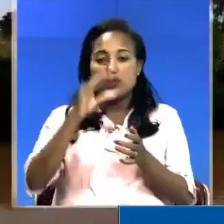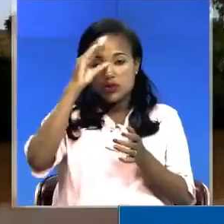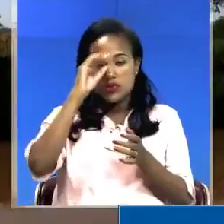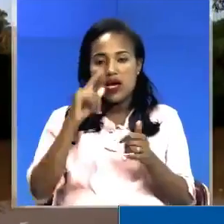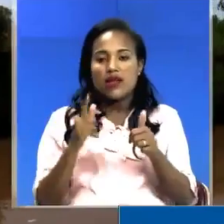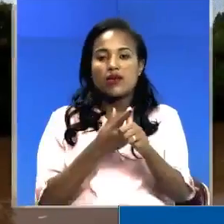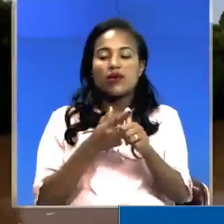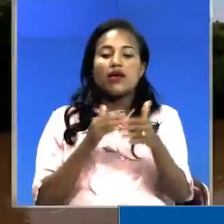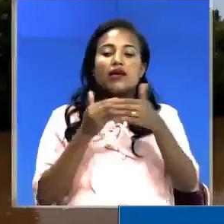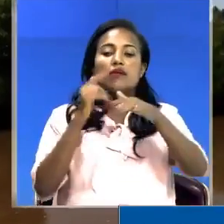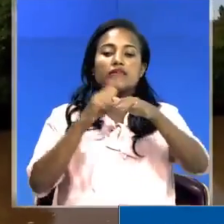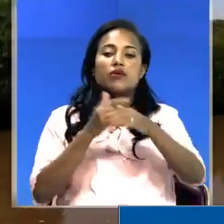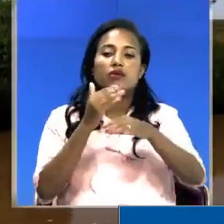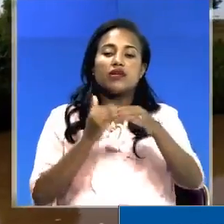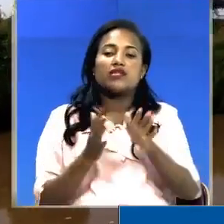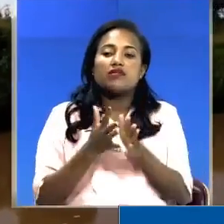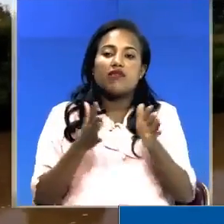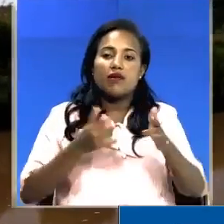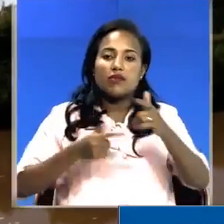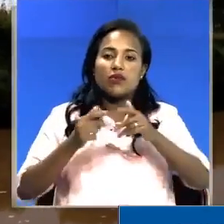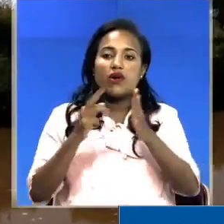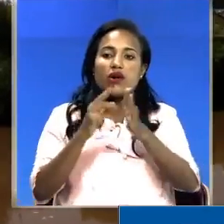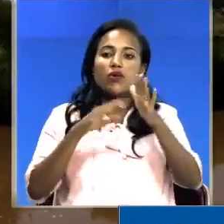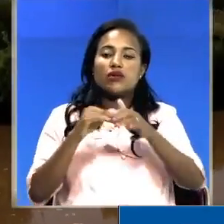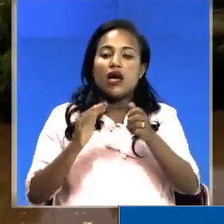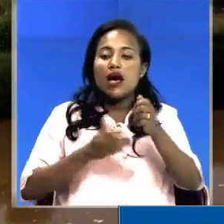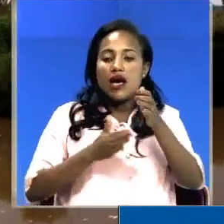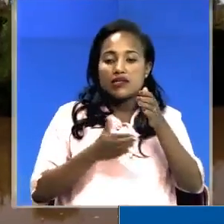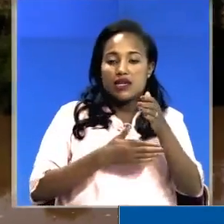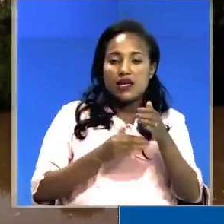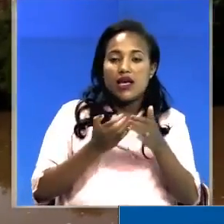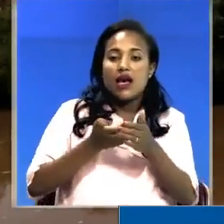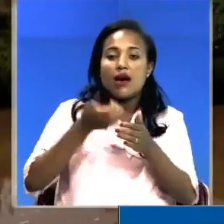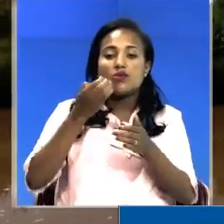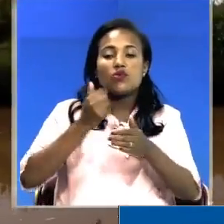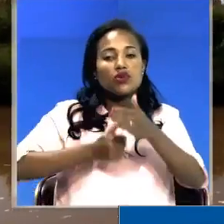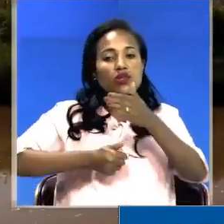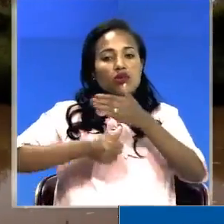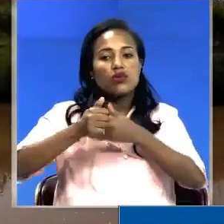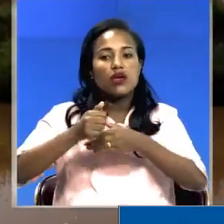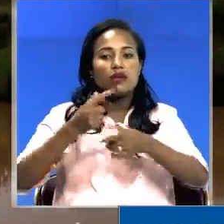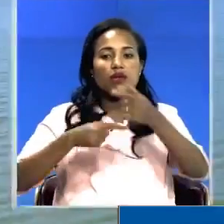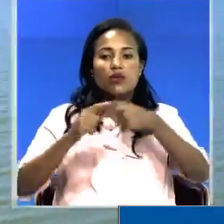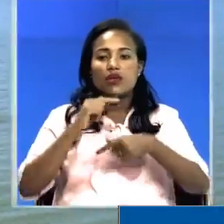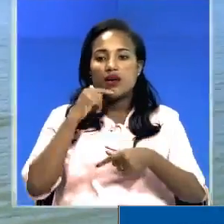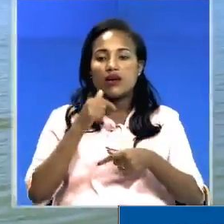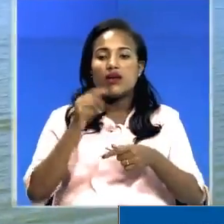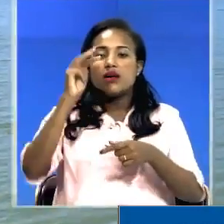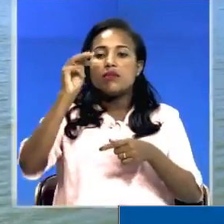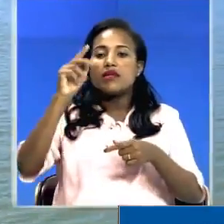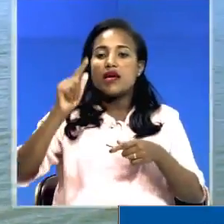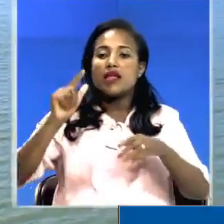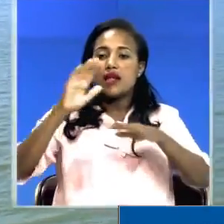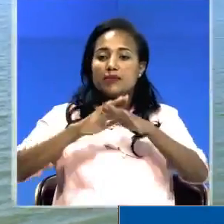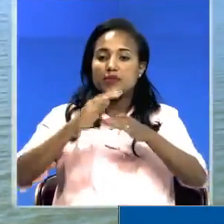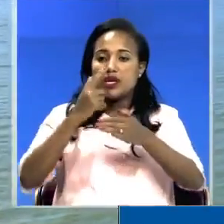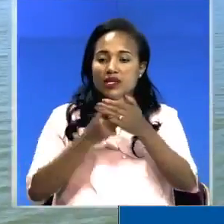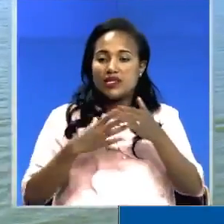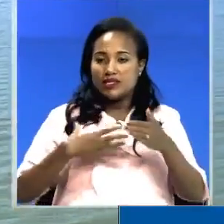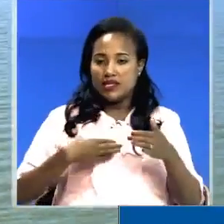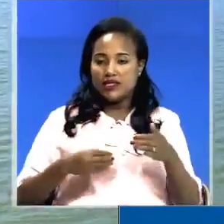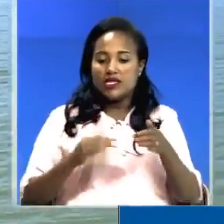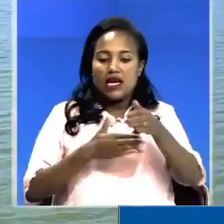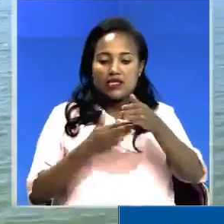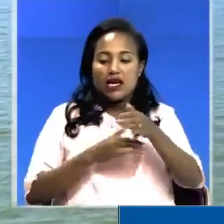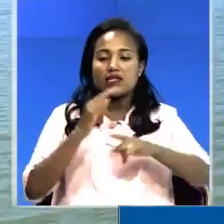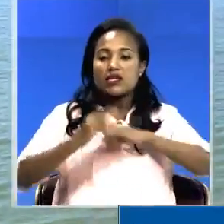ከቅርብ ጊዜ ወዲህ እየተስፋፋ የመጣው ህገወጥ አስጋሪዎች የአሳ ሀብቱ ክፉኛ እየተጎዳ መምጣቱን ያነሳል። በጣና ሐይቅ ብቻ የሚገኙ ነጭ አሳ ዝርያዎችም